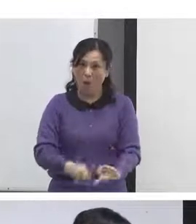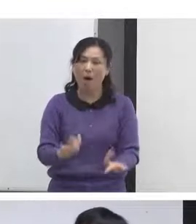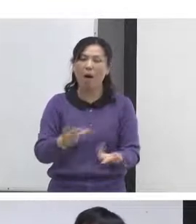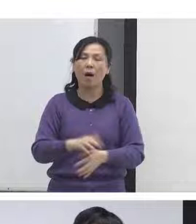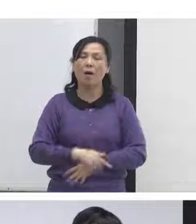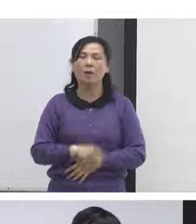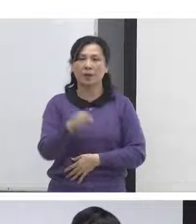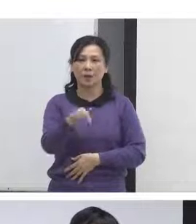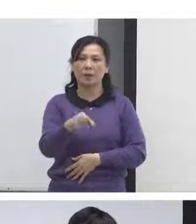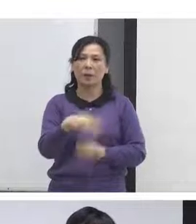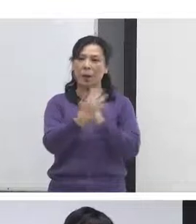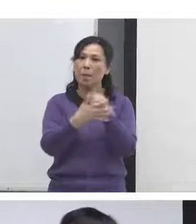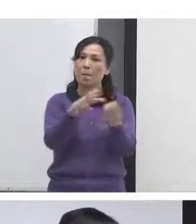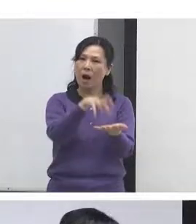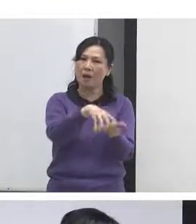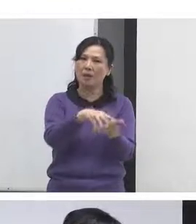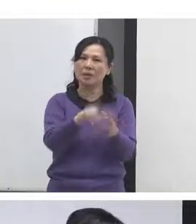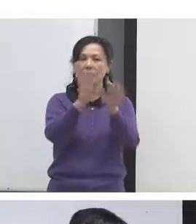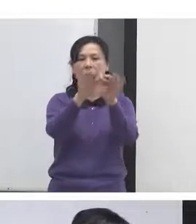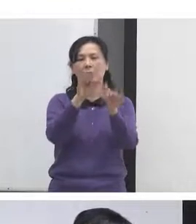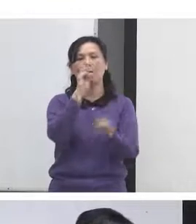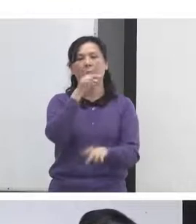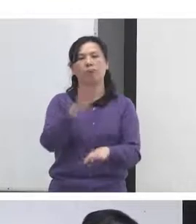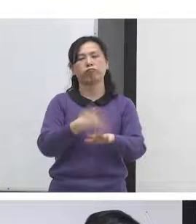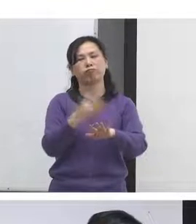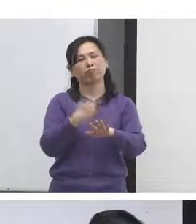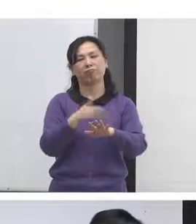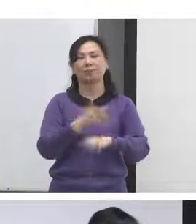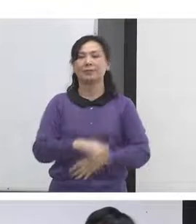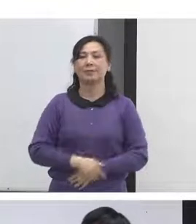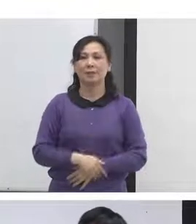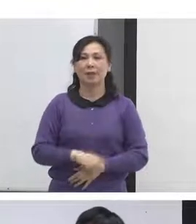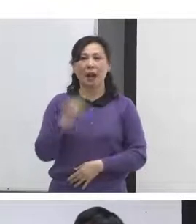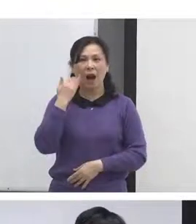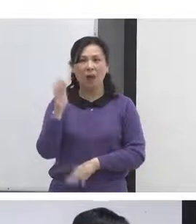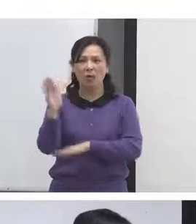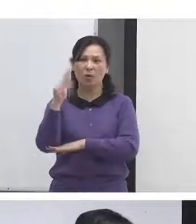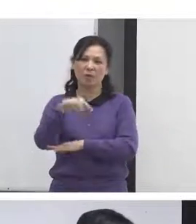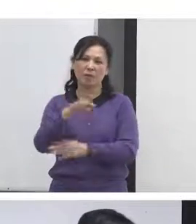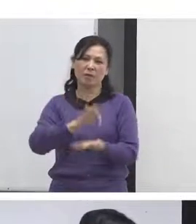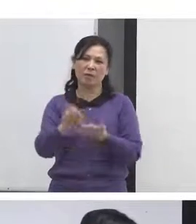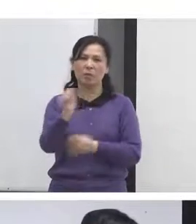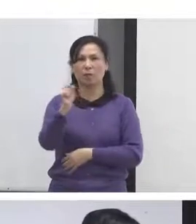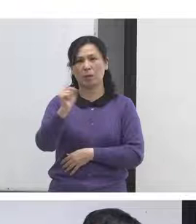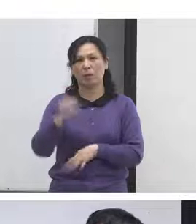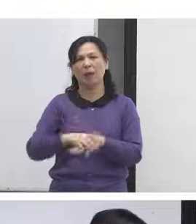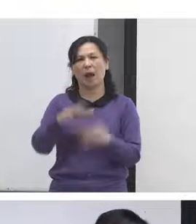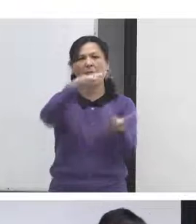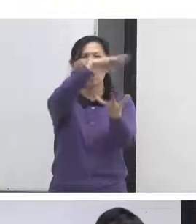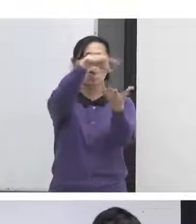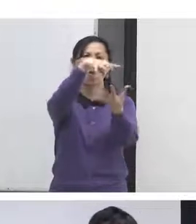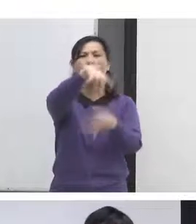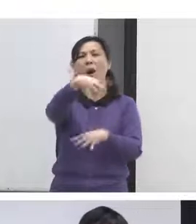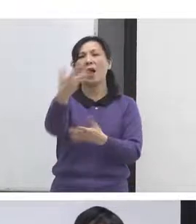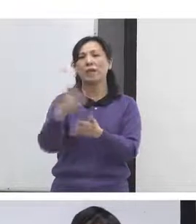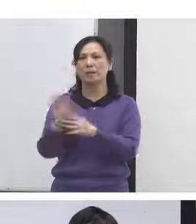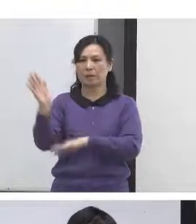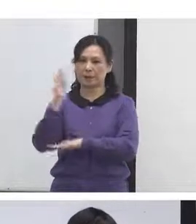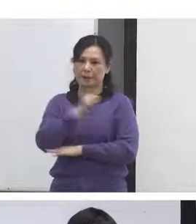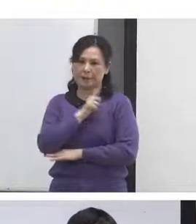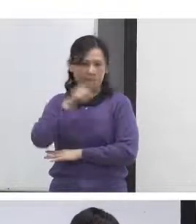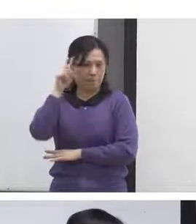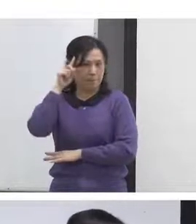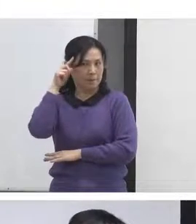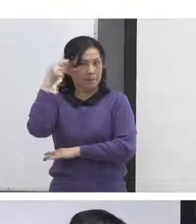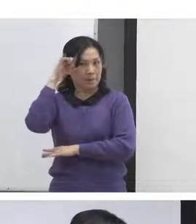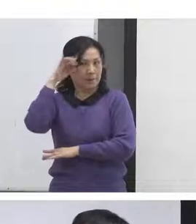它比较能够确保就是不会被输入错误。然后如果真的就是政府不能用 Google Form， 因为肯定可能涉及到云端，那是不是能政府里面自己开发一个像 Google